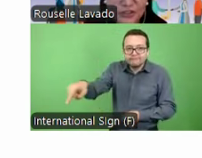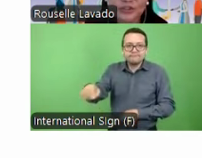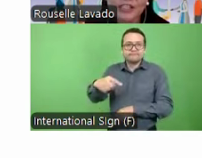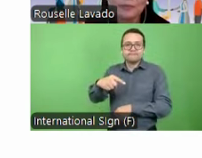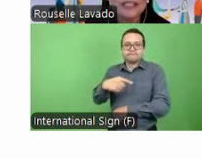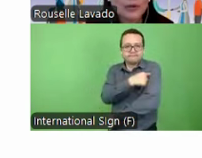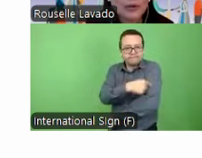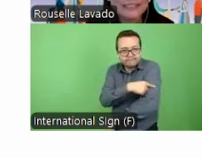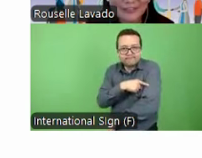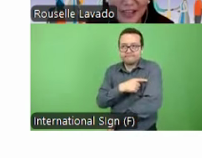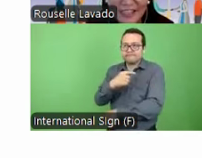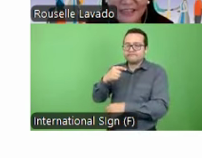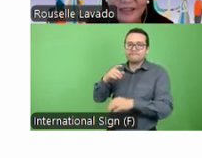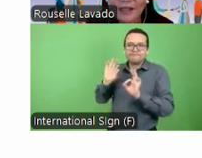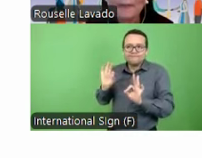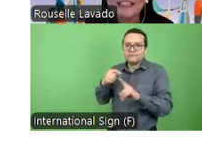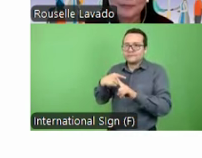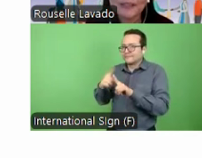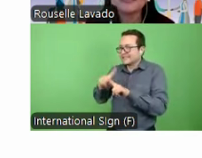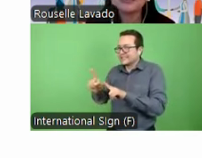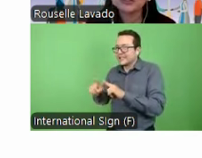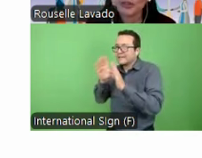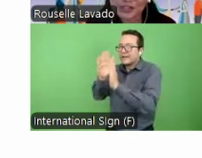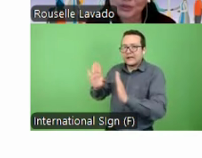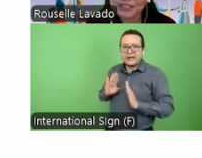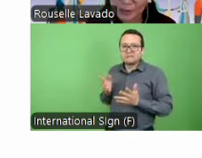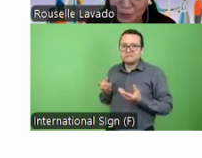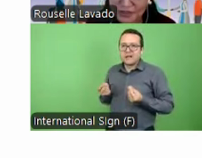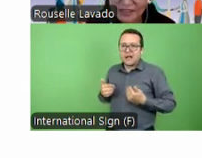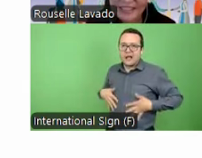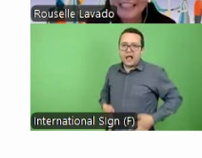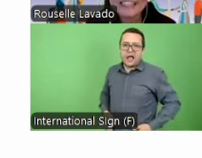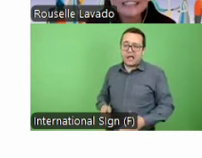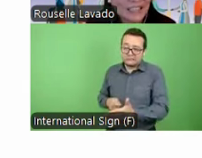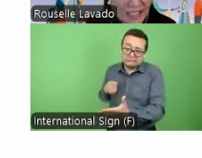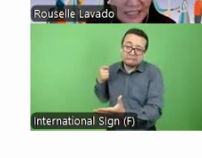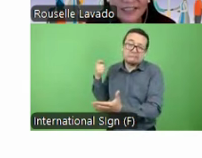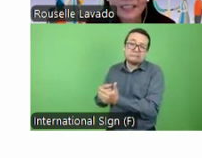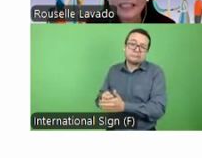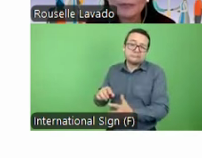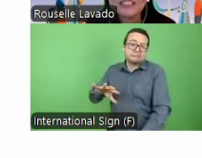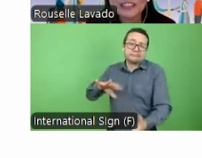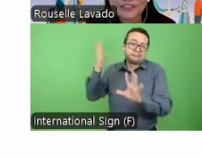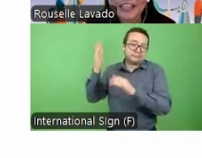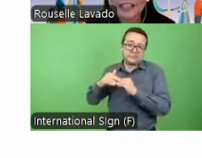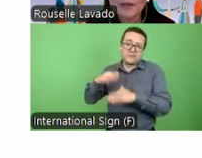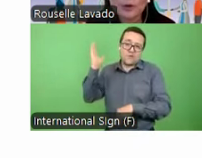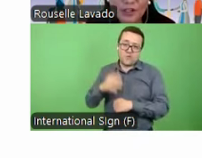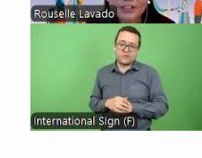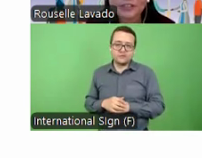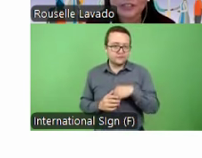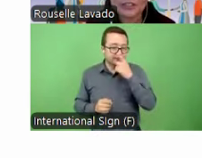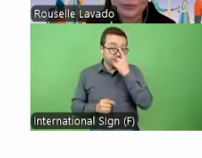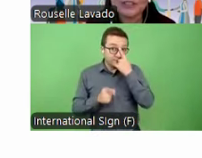la raison pour laquelle la protection financière ne doit pas être étroitement définie par les seuls seuils de dépenses. Elle